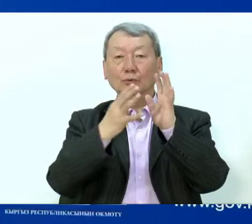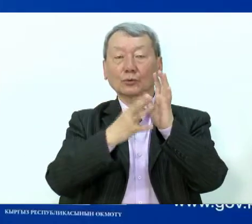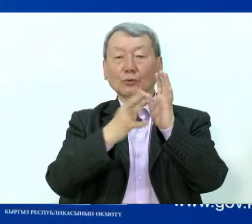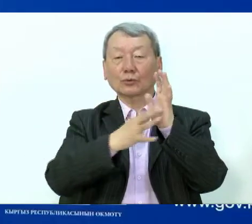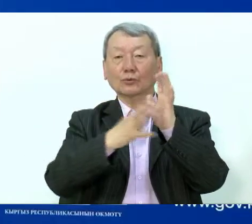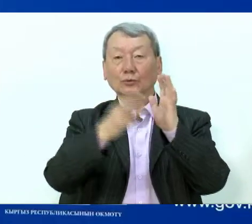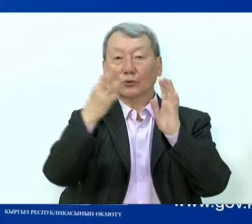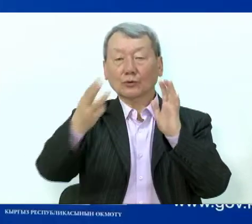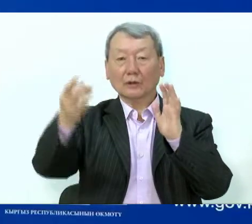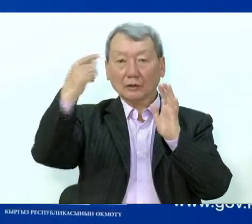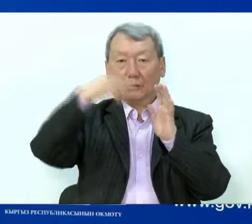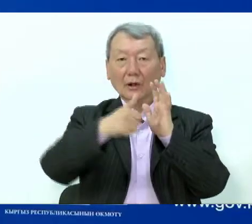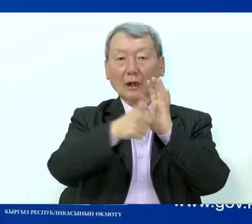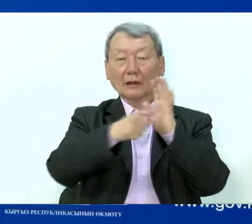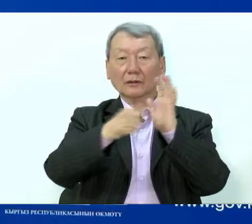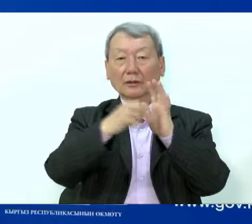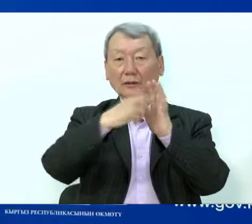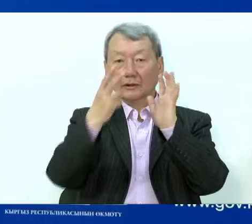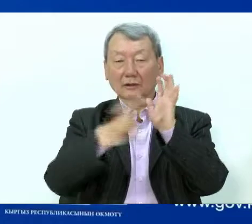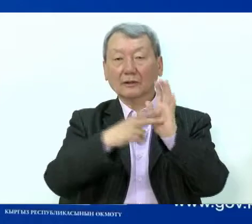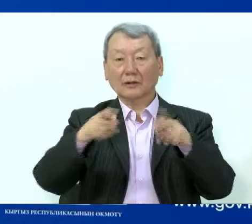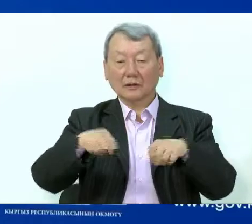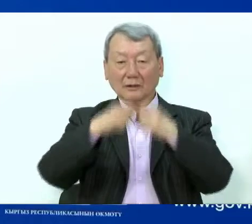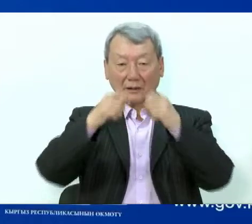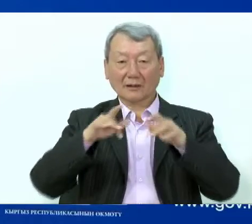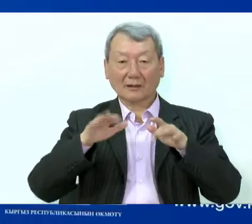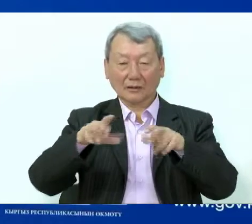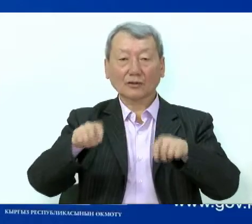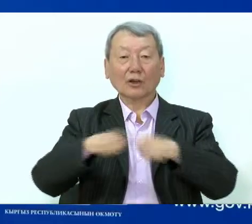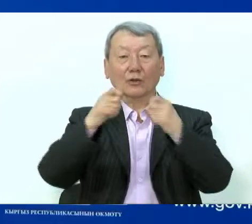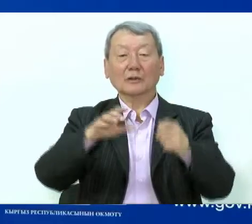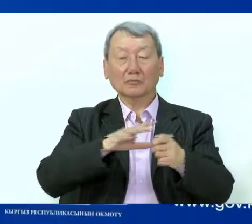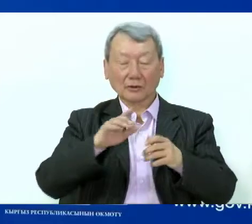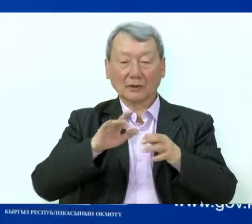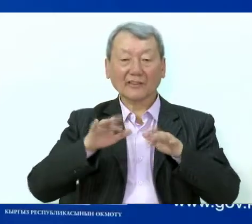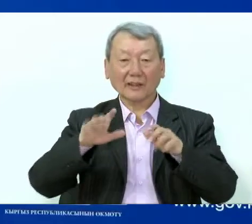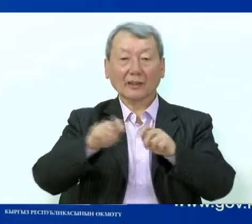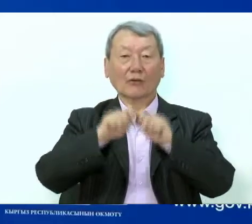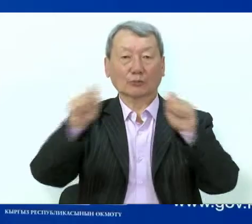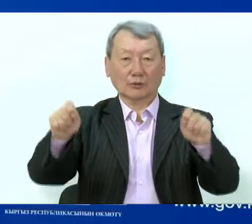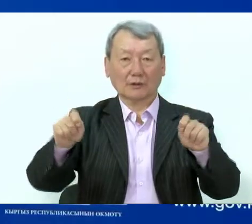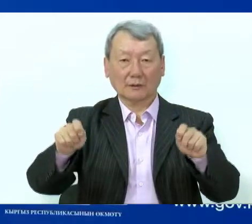693, анын ичинен 617 кылмыш иши жана жоруктар бети ачылды.